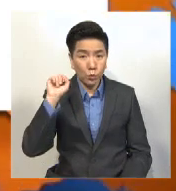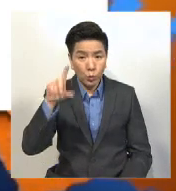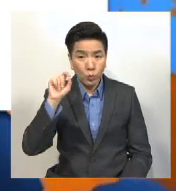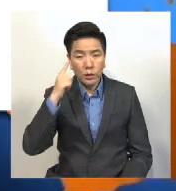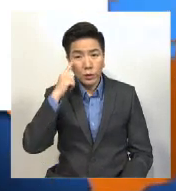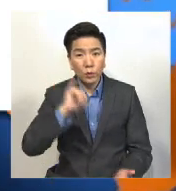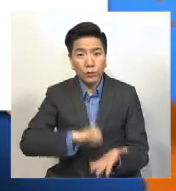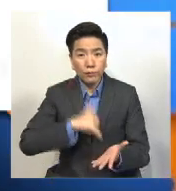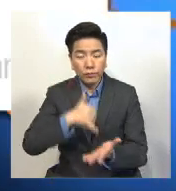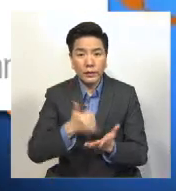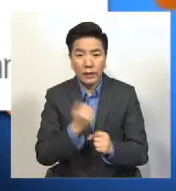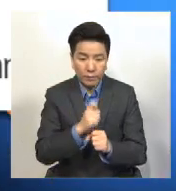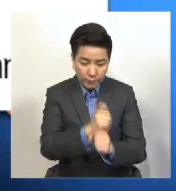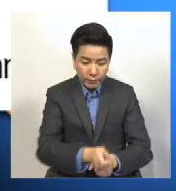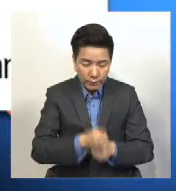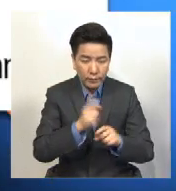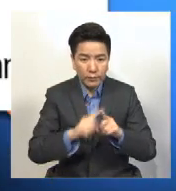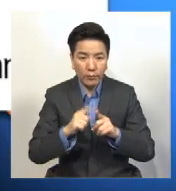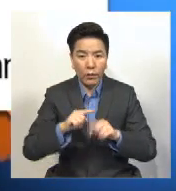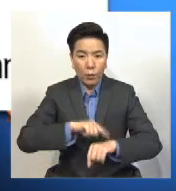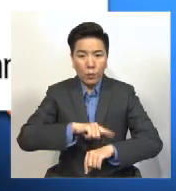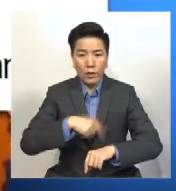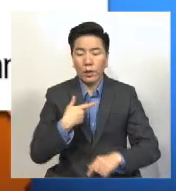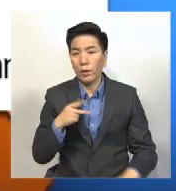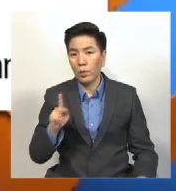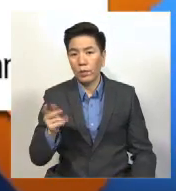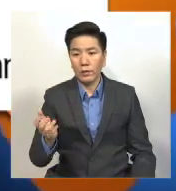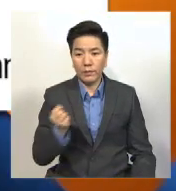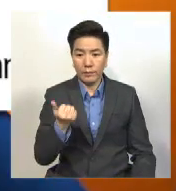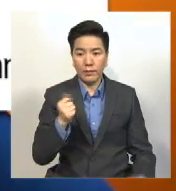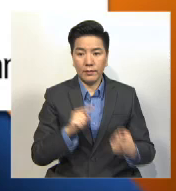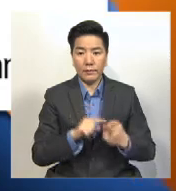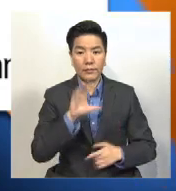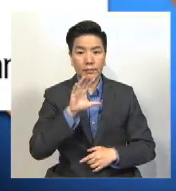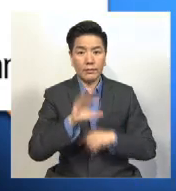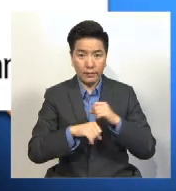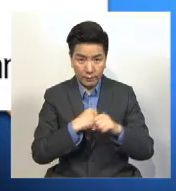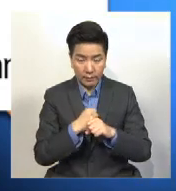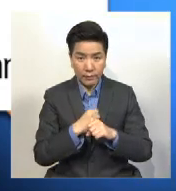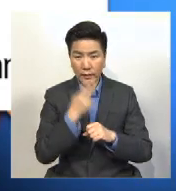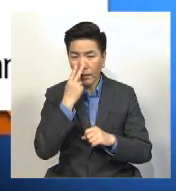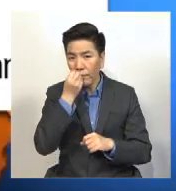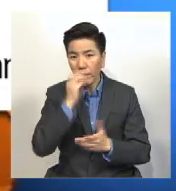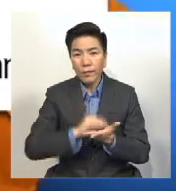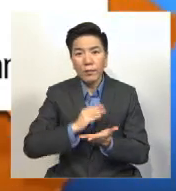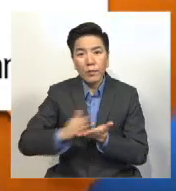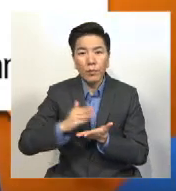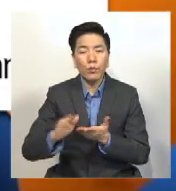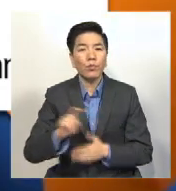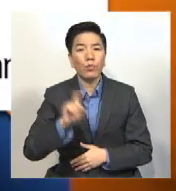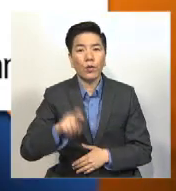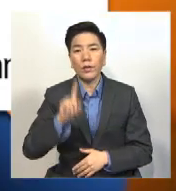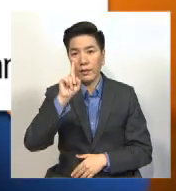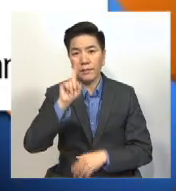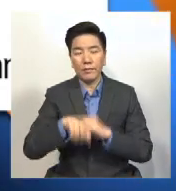สำหรับฟื้นฟูกิจการมีเวลาในการกู้สูงสุดไม่เกิน5ปีปลอดชำระคืนเงินต้น